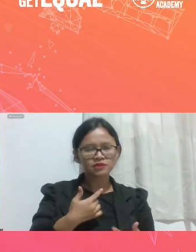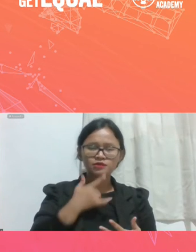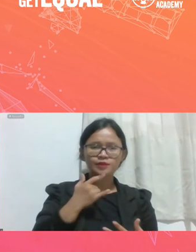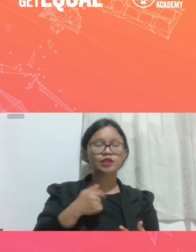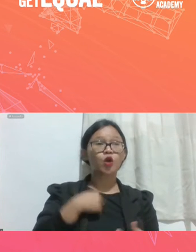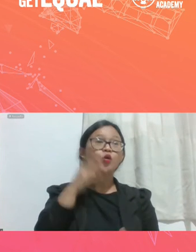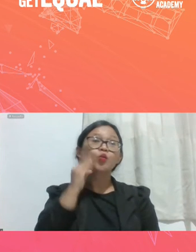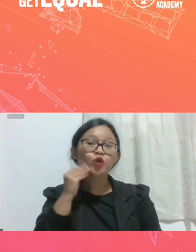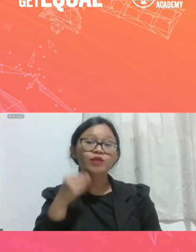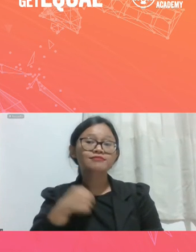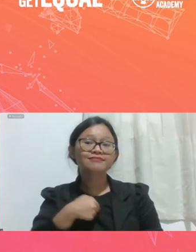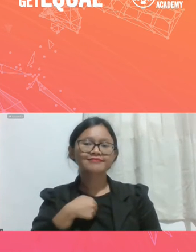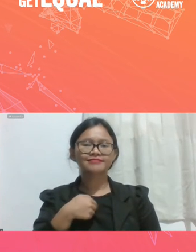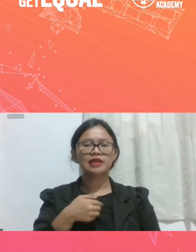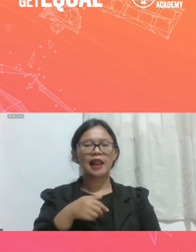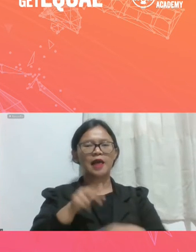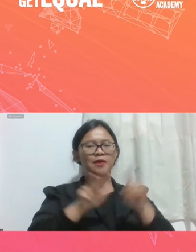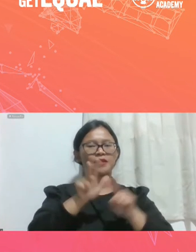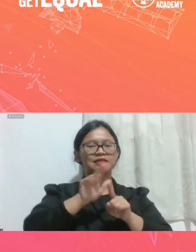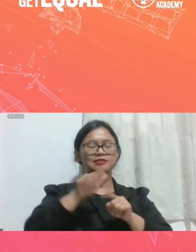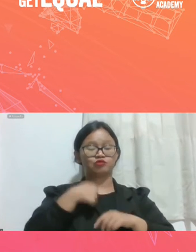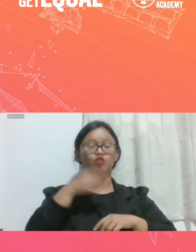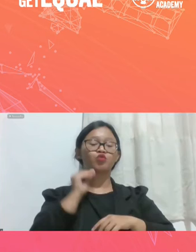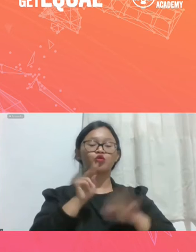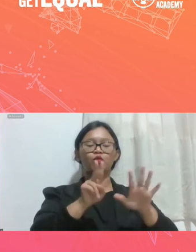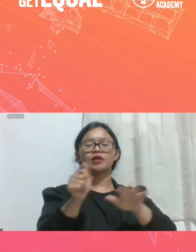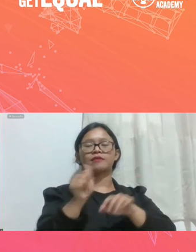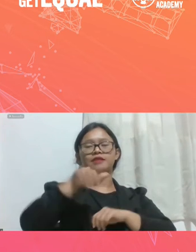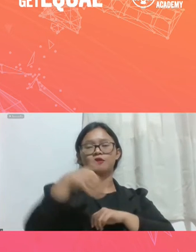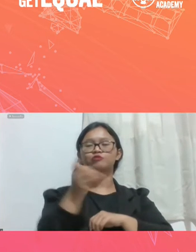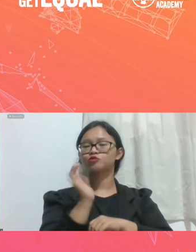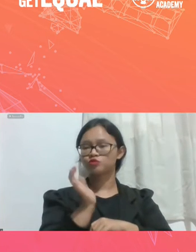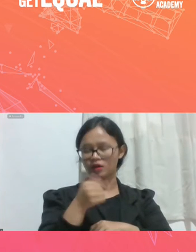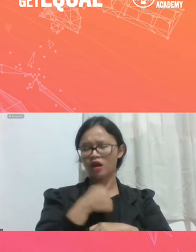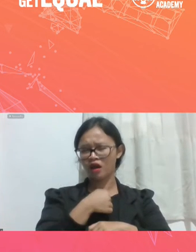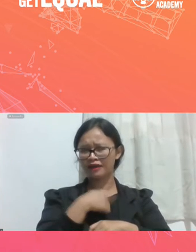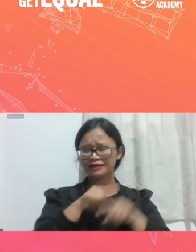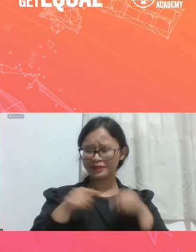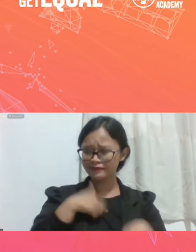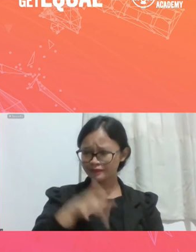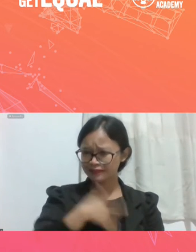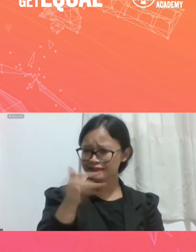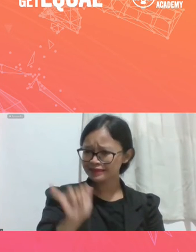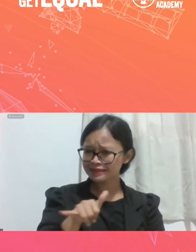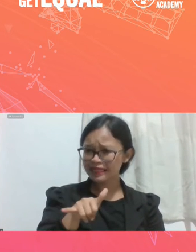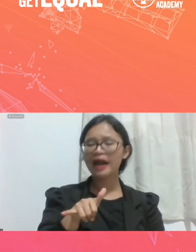26 di atas 18 tahun, sekarang saya 26 tahun, saya merasa